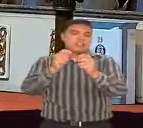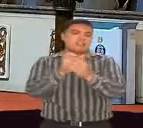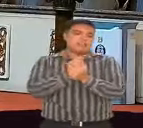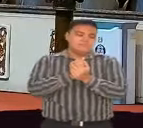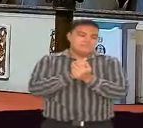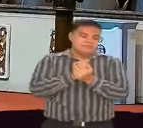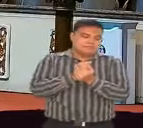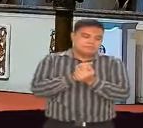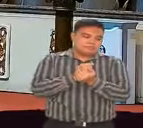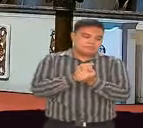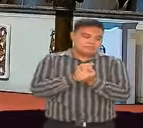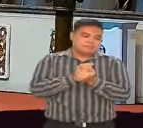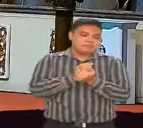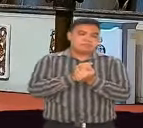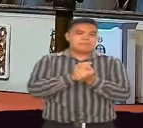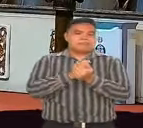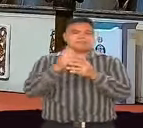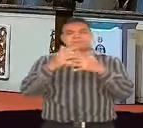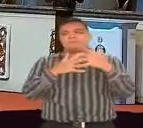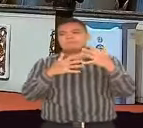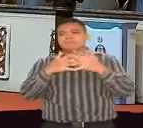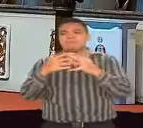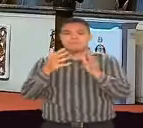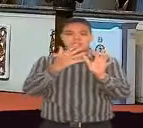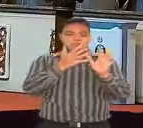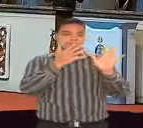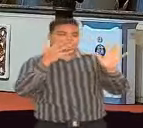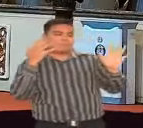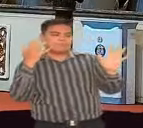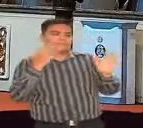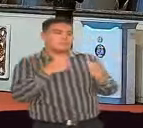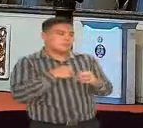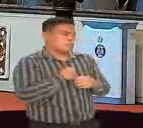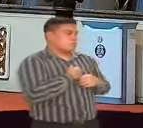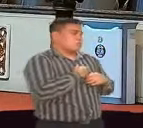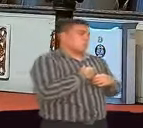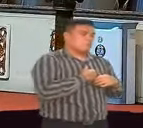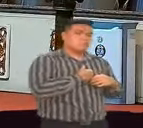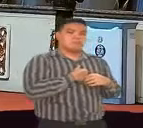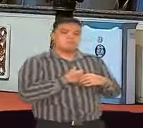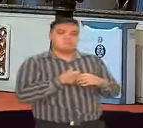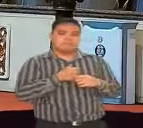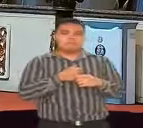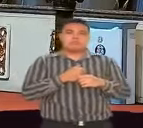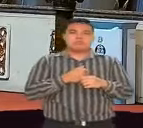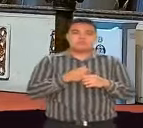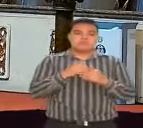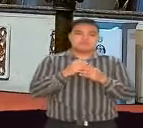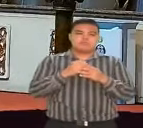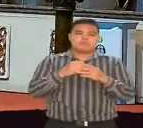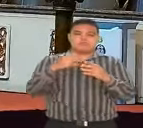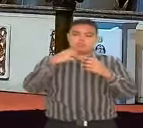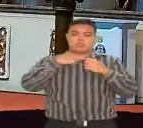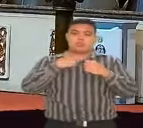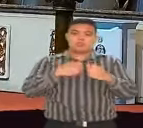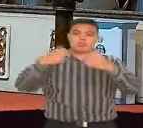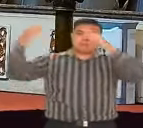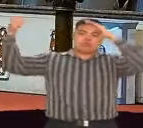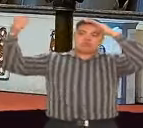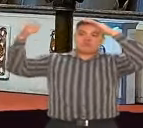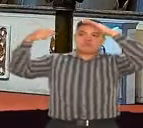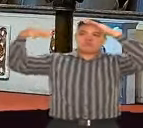kanang attraction. So anyway, naglinya na dito, naglinya niya, dugay kay, kung naman eh, drop naman na niya, diritso